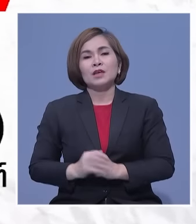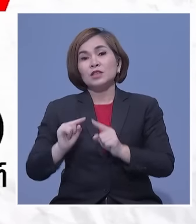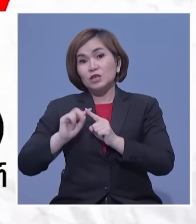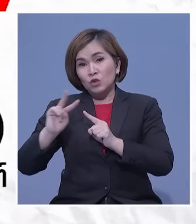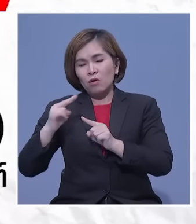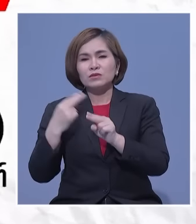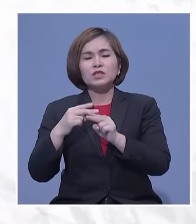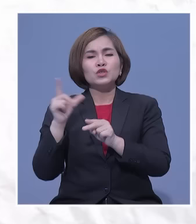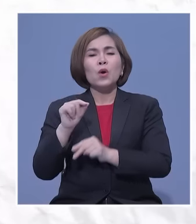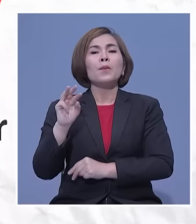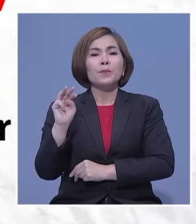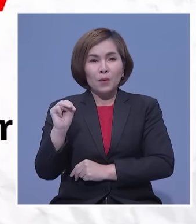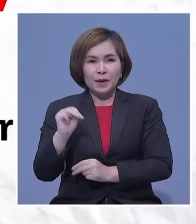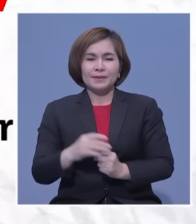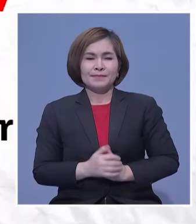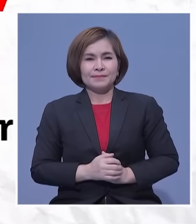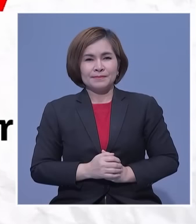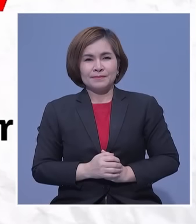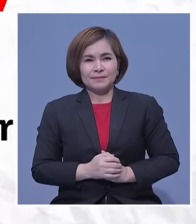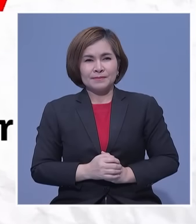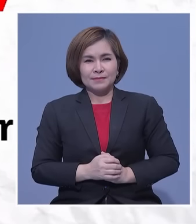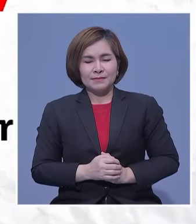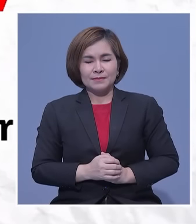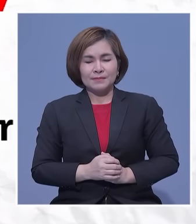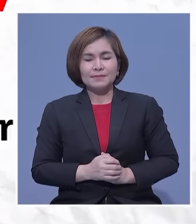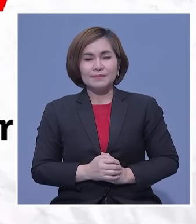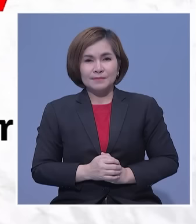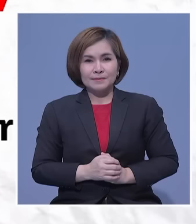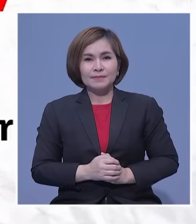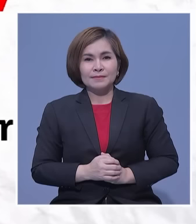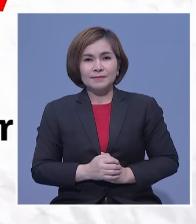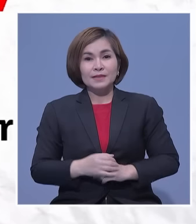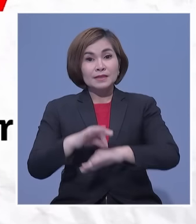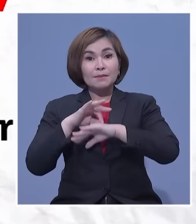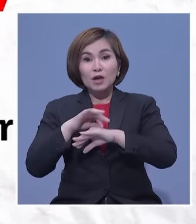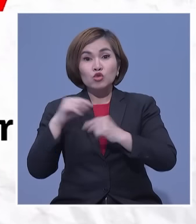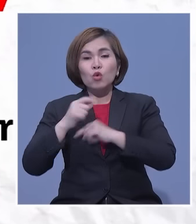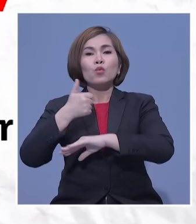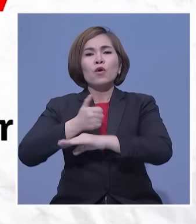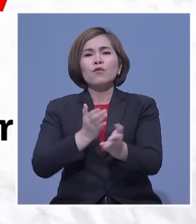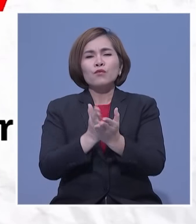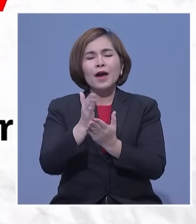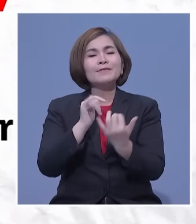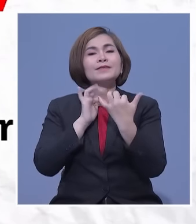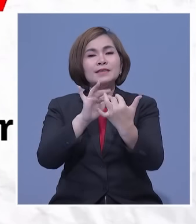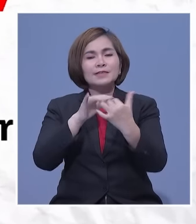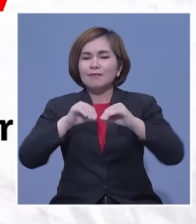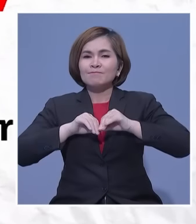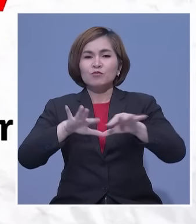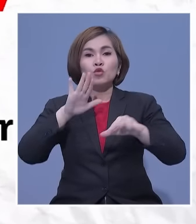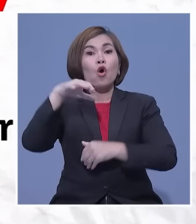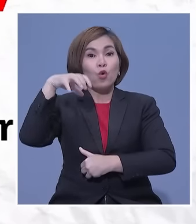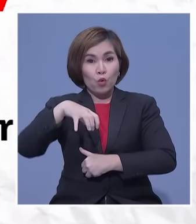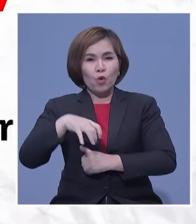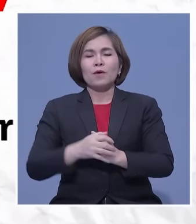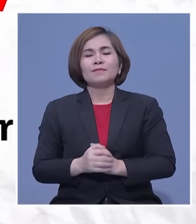มม้าเป็นนักแสดงสาวนะคะคือเชื่อว่าคุณผู้ชมเห็นภาพแล้วแหละในโซเชียลอ่ะมีตำแหน่งเป็นผู้อำนวยการฝ่ายสื่อสารองค์กรและคน